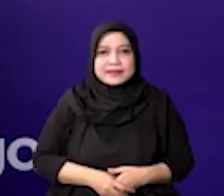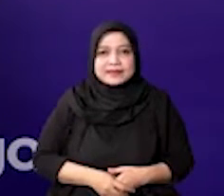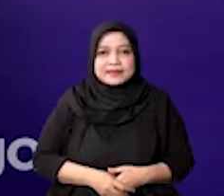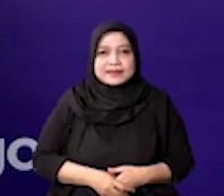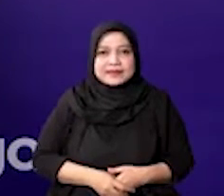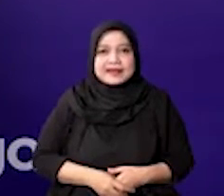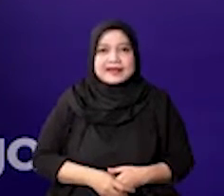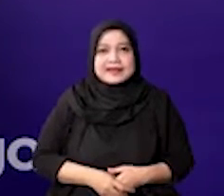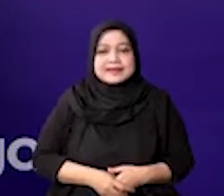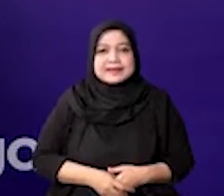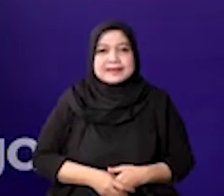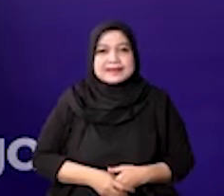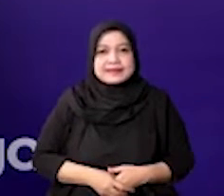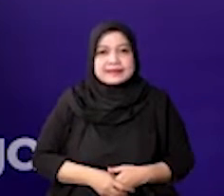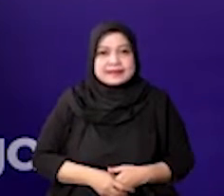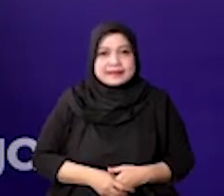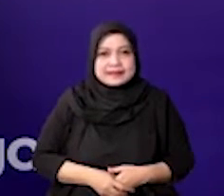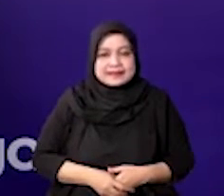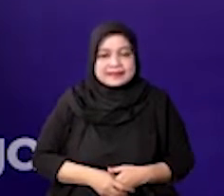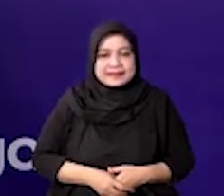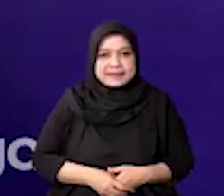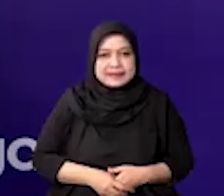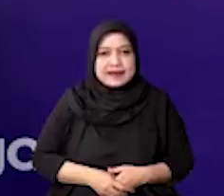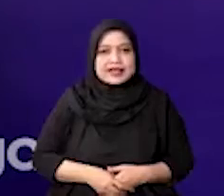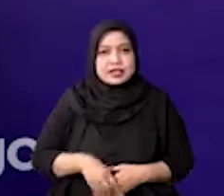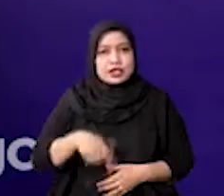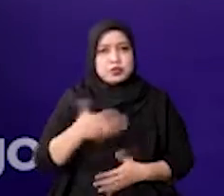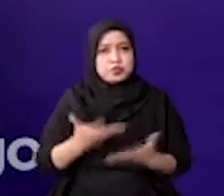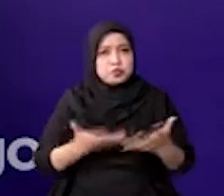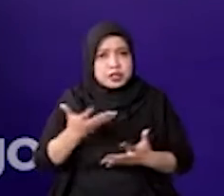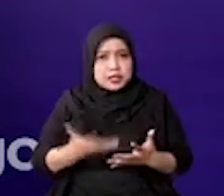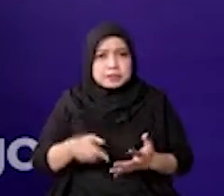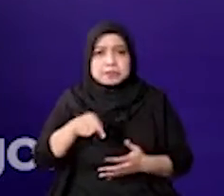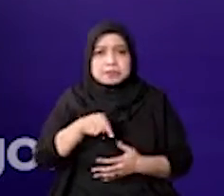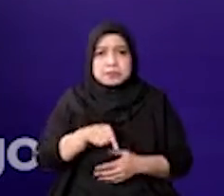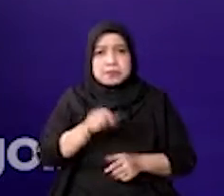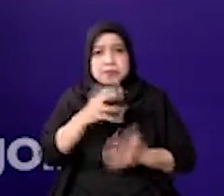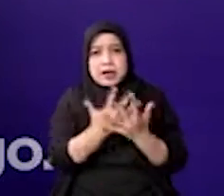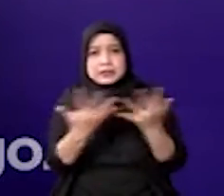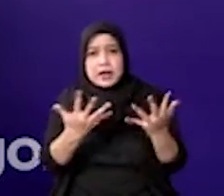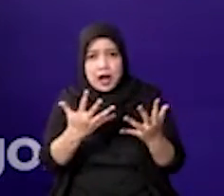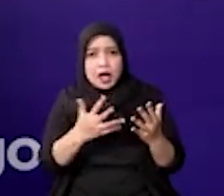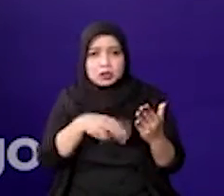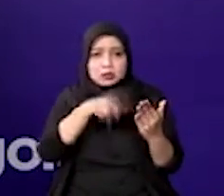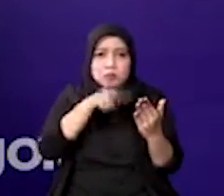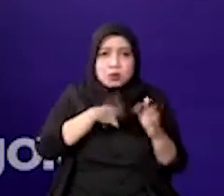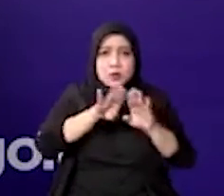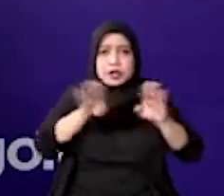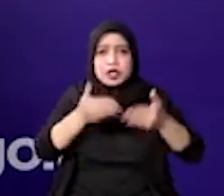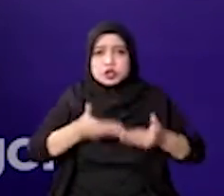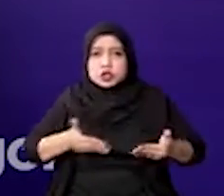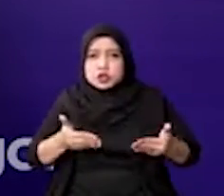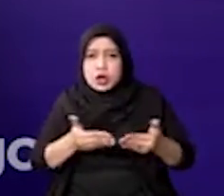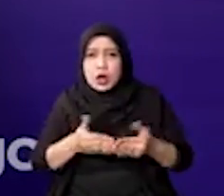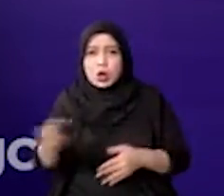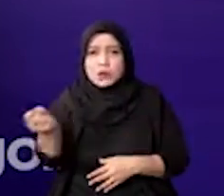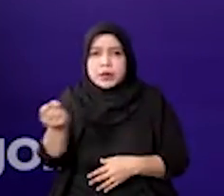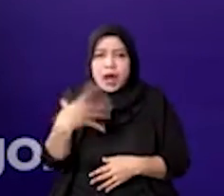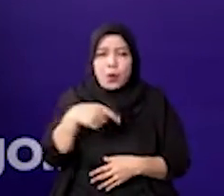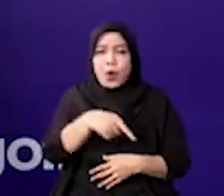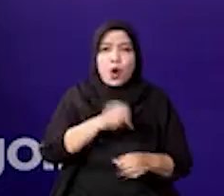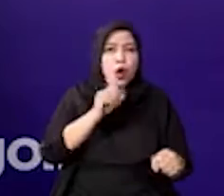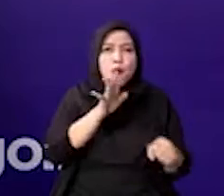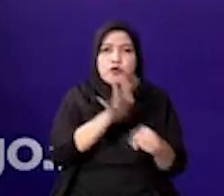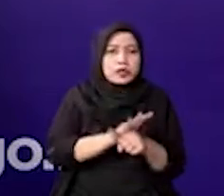dari metsosmetsos sehingga jangan takut sama covid covid begini konspirasi dan lain sebagain sebagainya